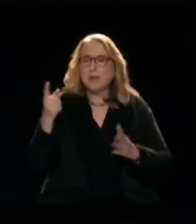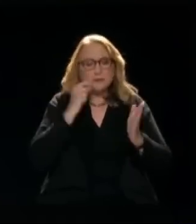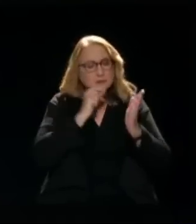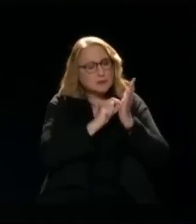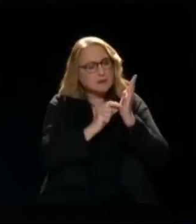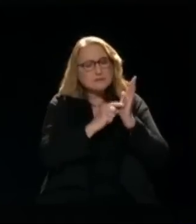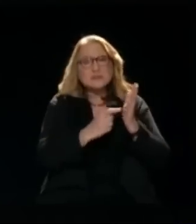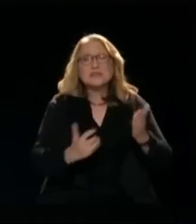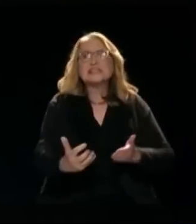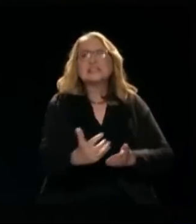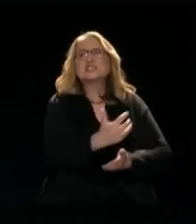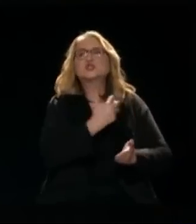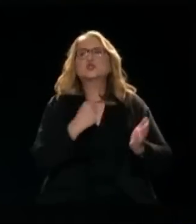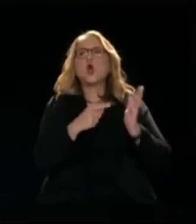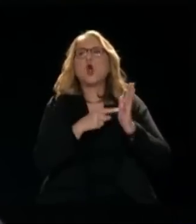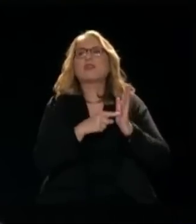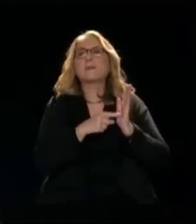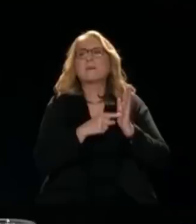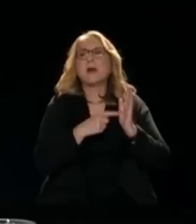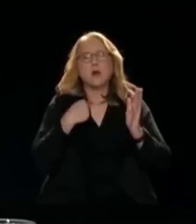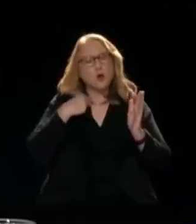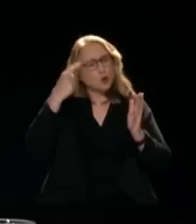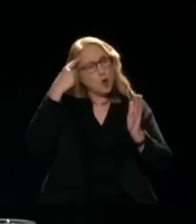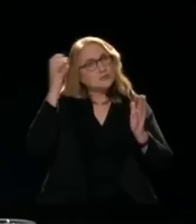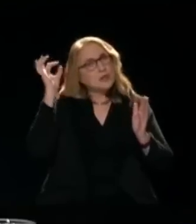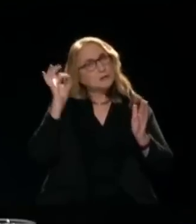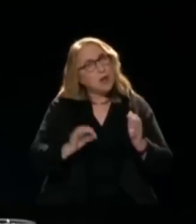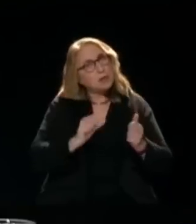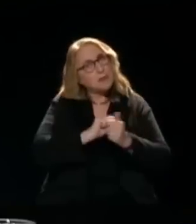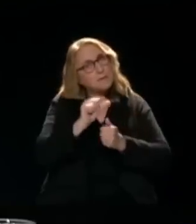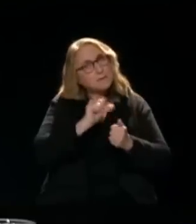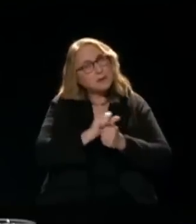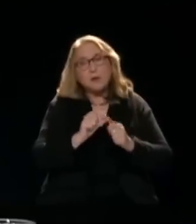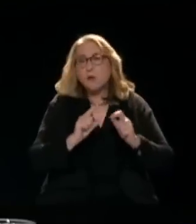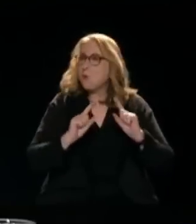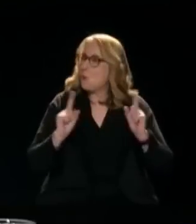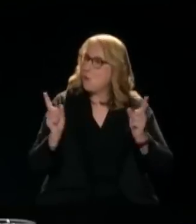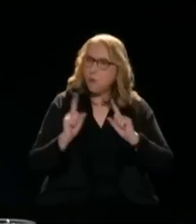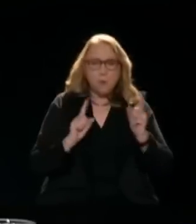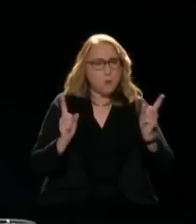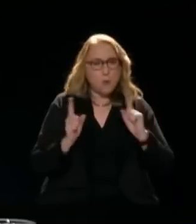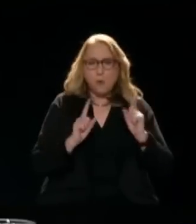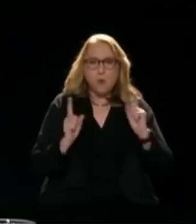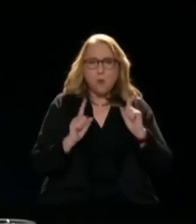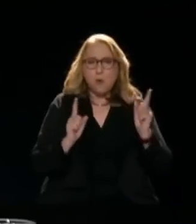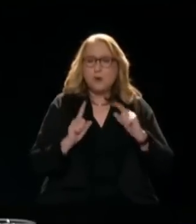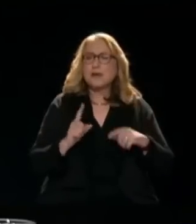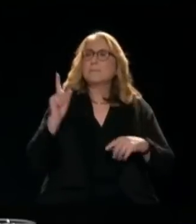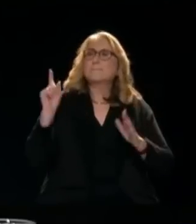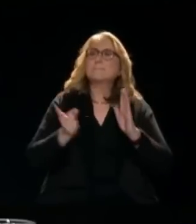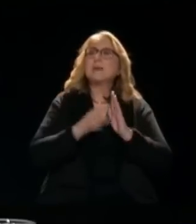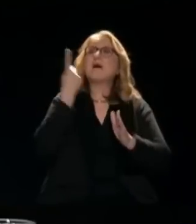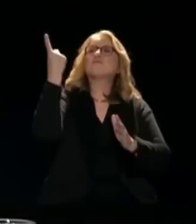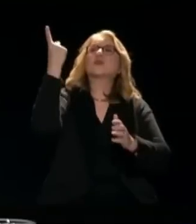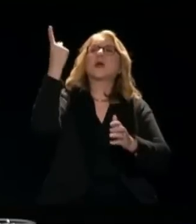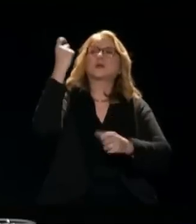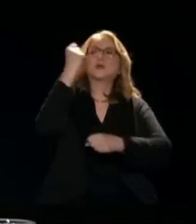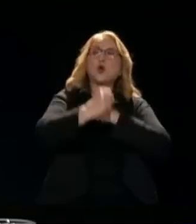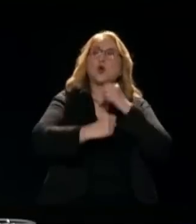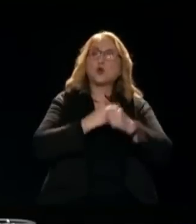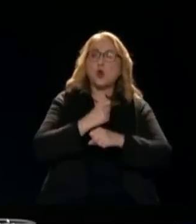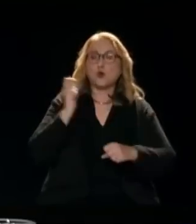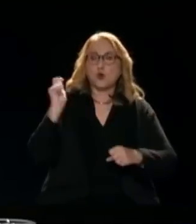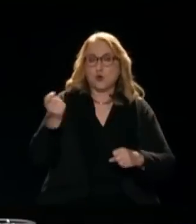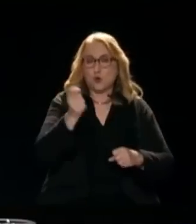το εισόδημα είναι μηνιαίο, δεν είναι. Το βασικό εισόδημα δίνεται από το κράτος στην αρχή και μετά θεσμοθετείται για το σύνολο